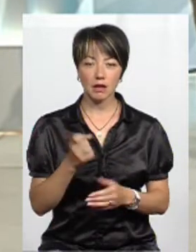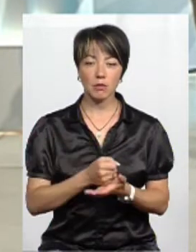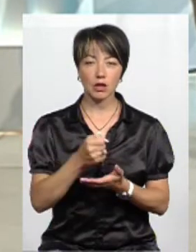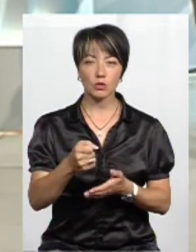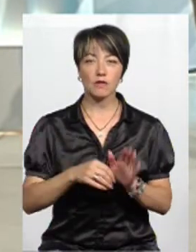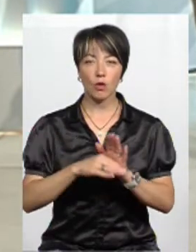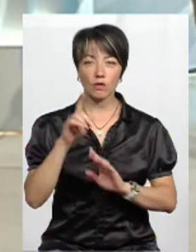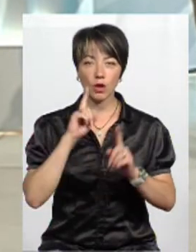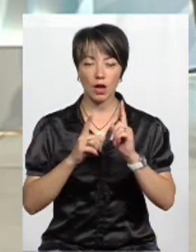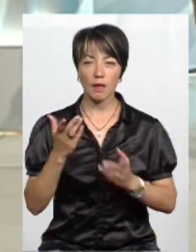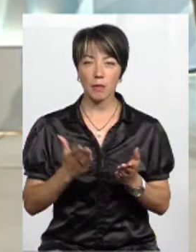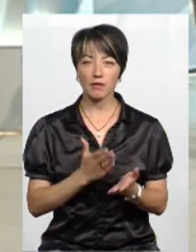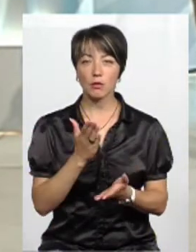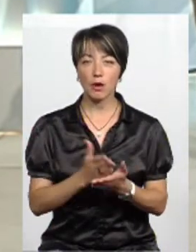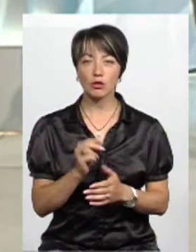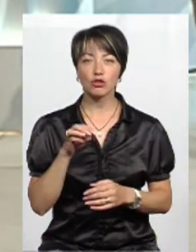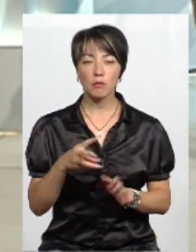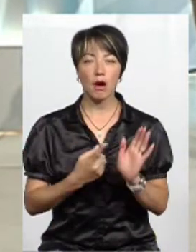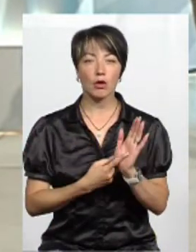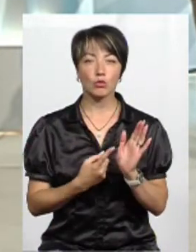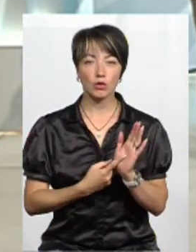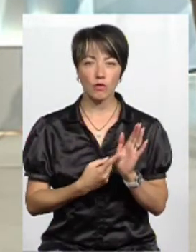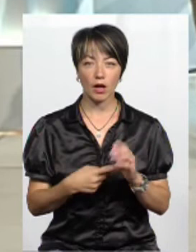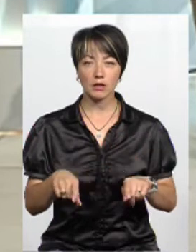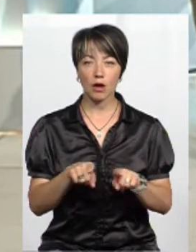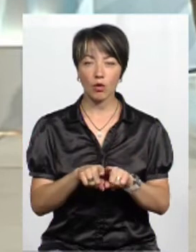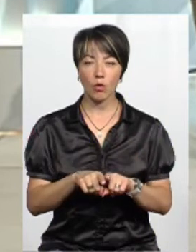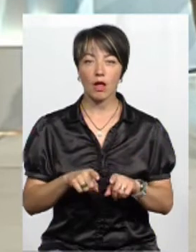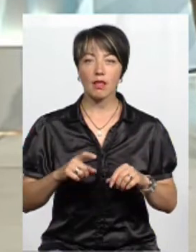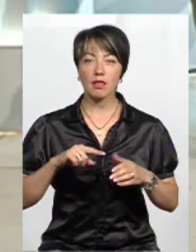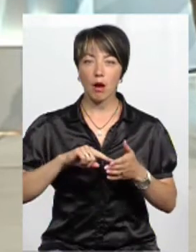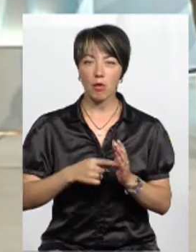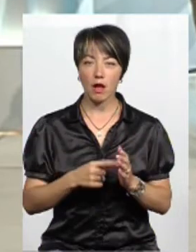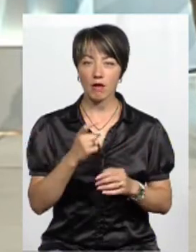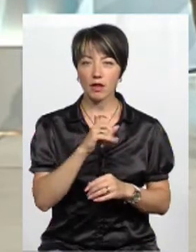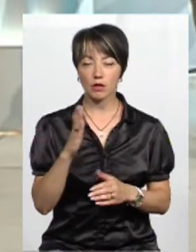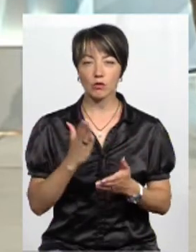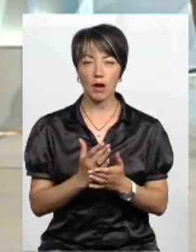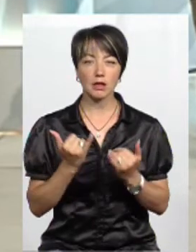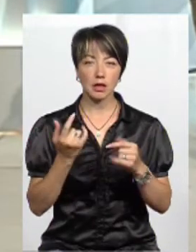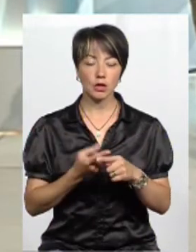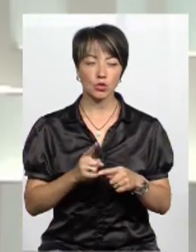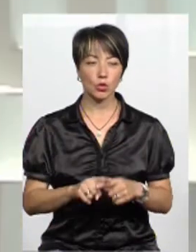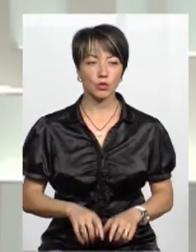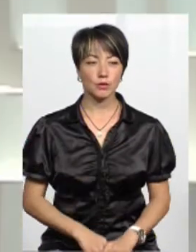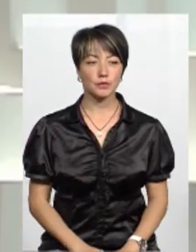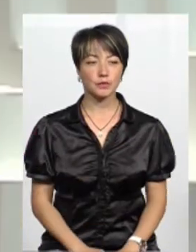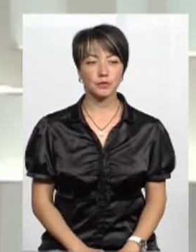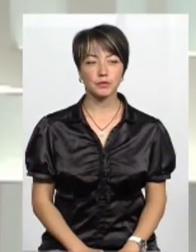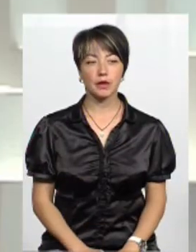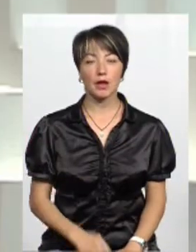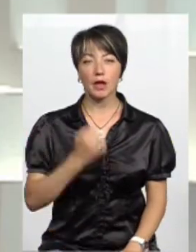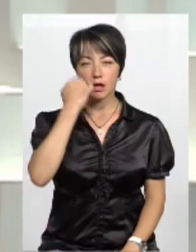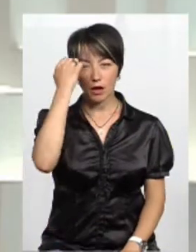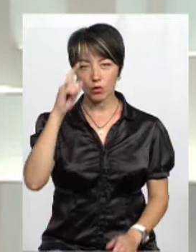до Верховної Ради. Напевно, маєте чим аргументувати таку наполегливість. Хвилину маєте для цього. Дякую